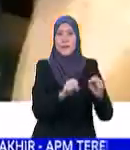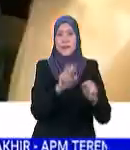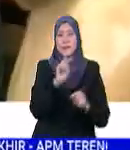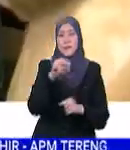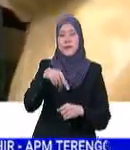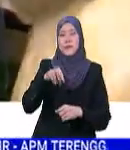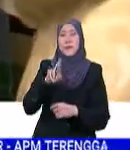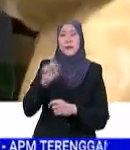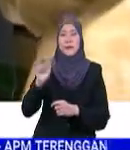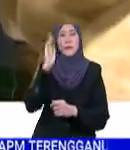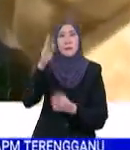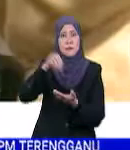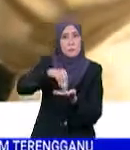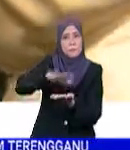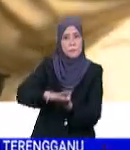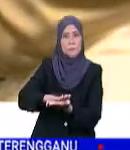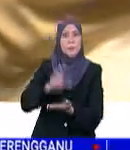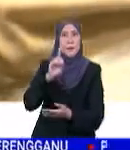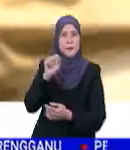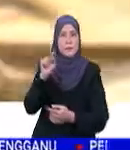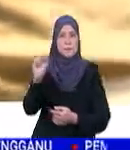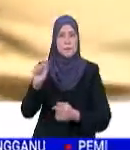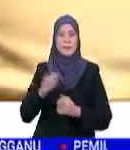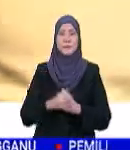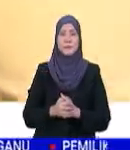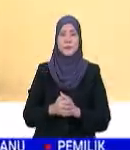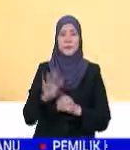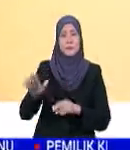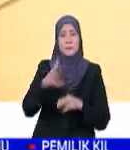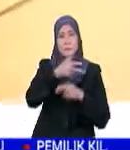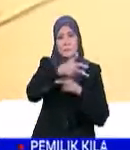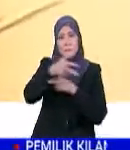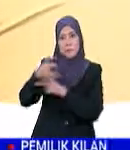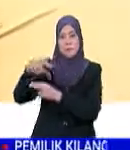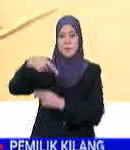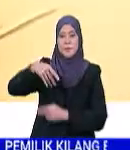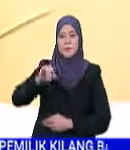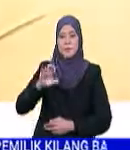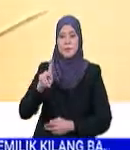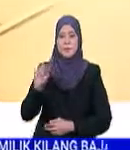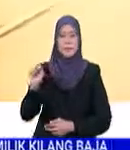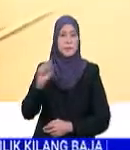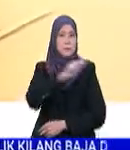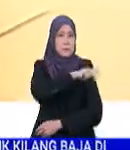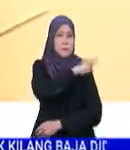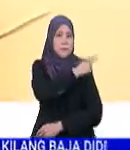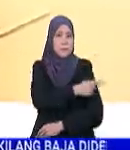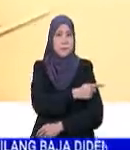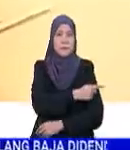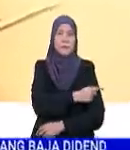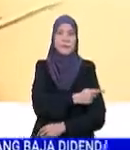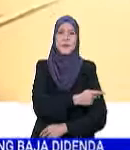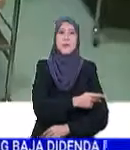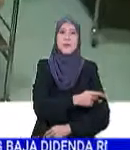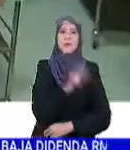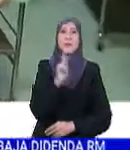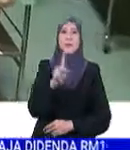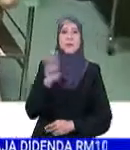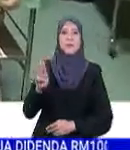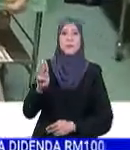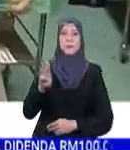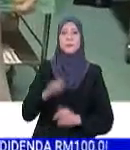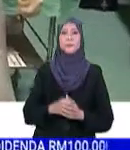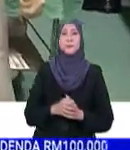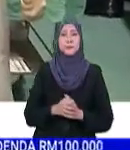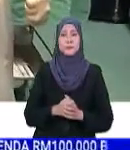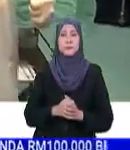Aduh beliau ditemui selepas meninjau program psikis di Hospital raja perempuan Zainab 2 Kotabaru